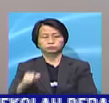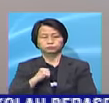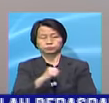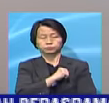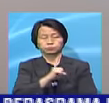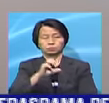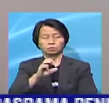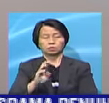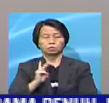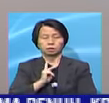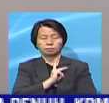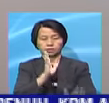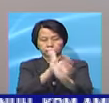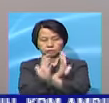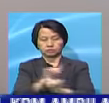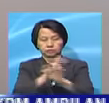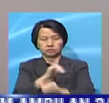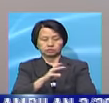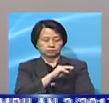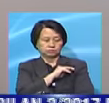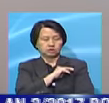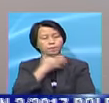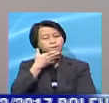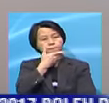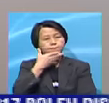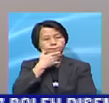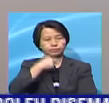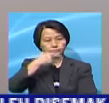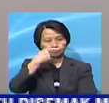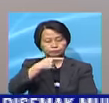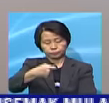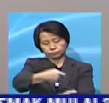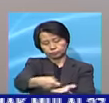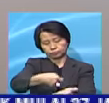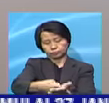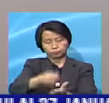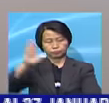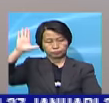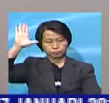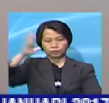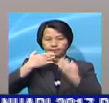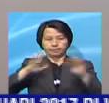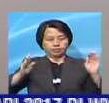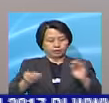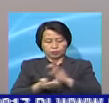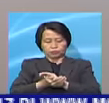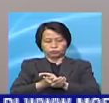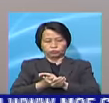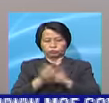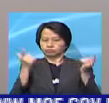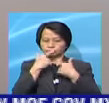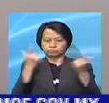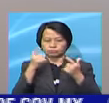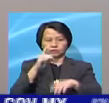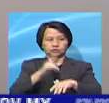Ahli-ahli Majlis Kabinet Negeri Sarawak dan Menteri-Menteri Muda melafaz dan menandatangani Ikrar Bebas Rasuah IBR di